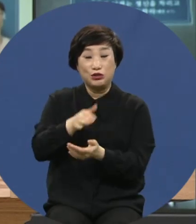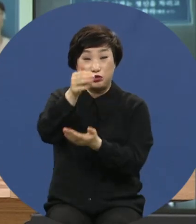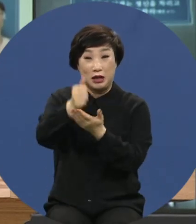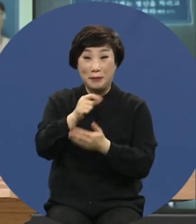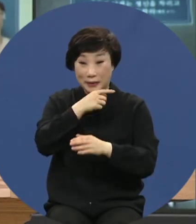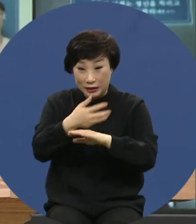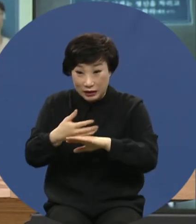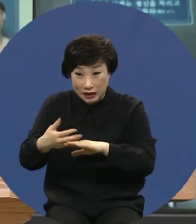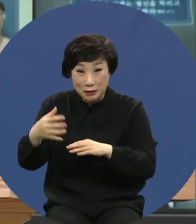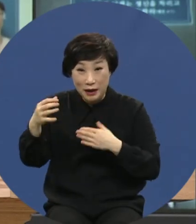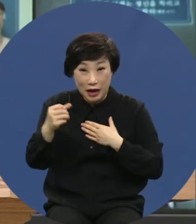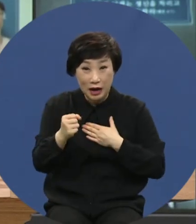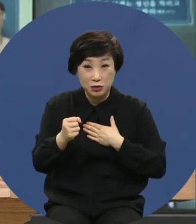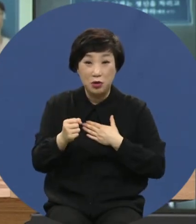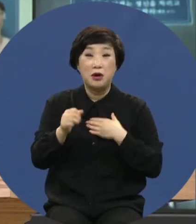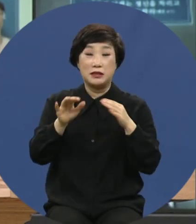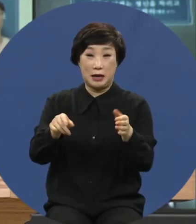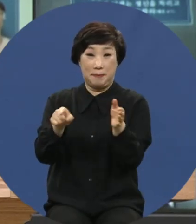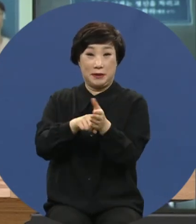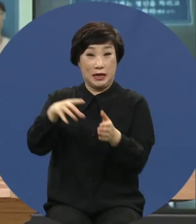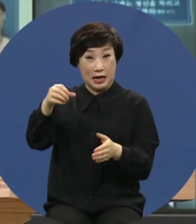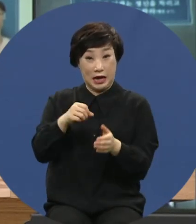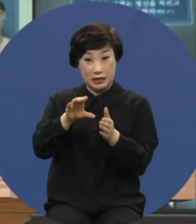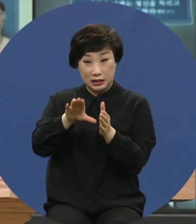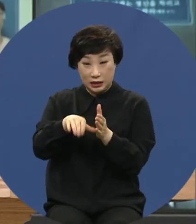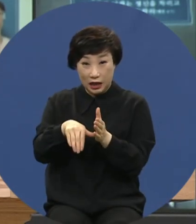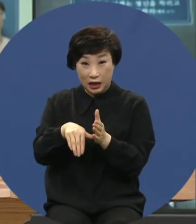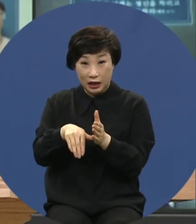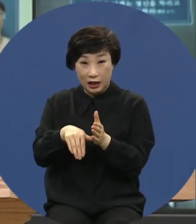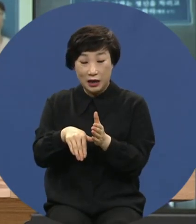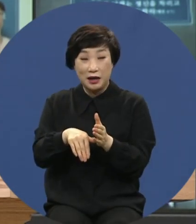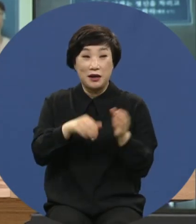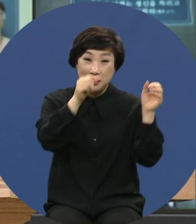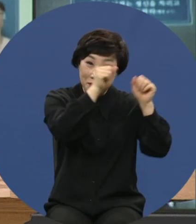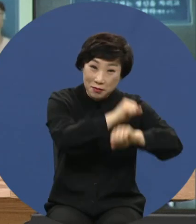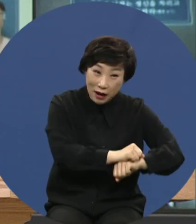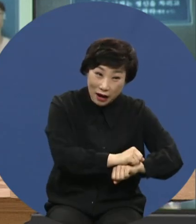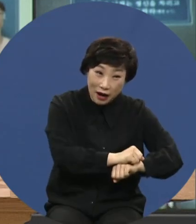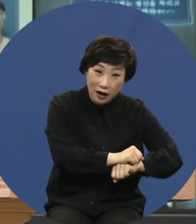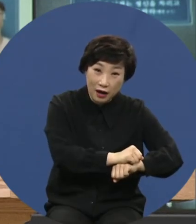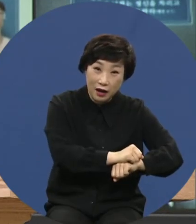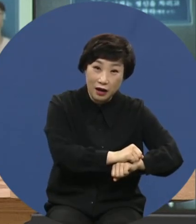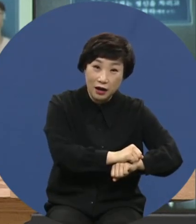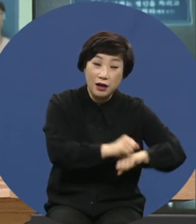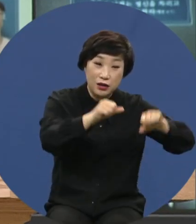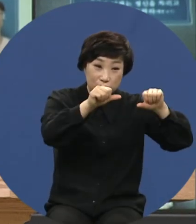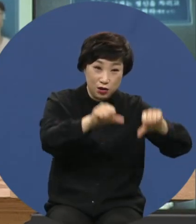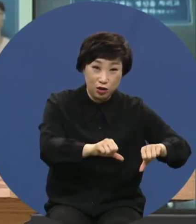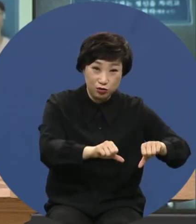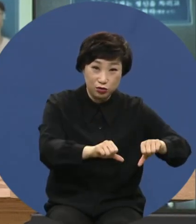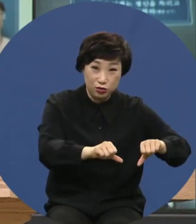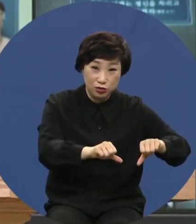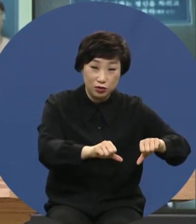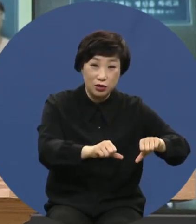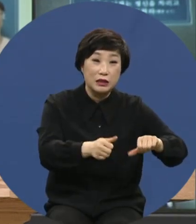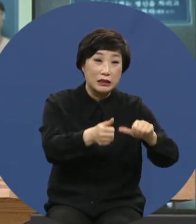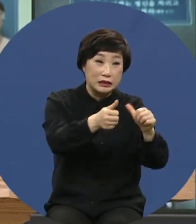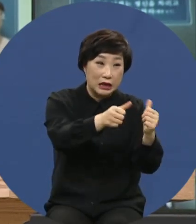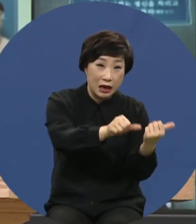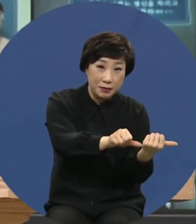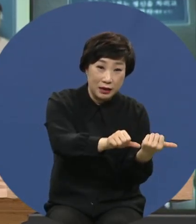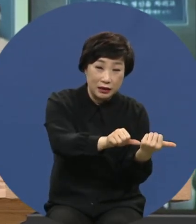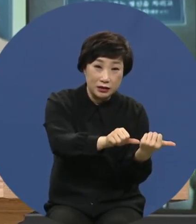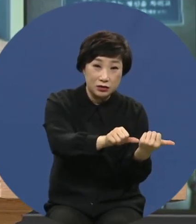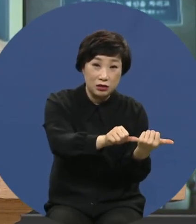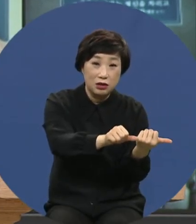피 흘리심으로 믿음을 가질 때 멸망에서, 저주에서,